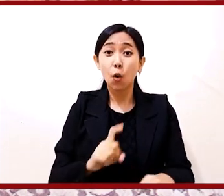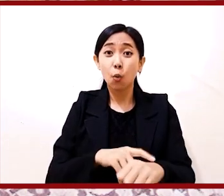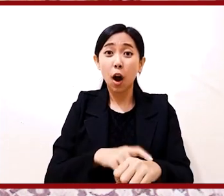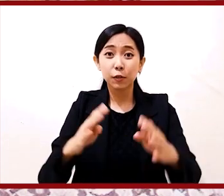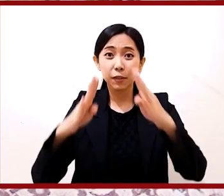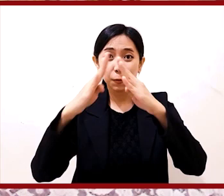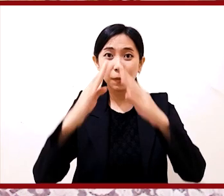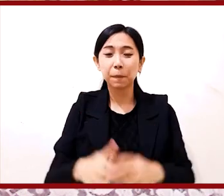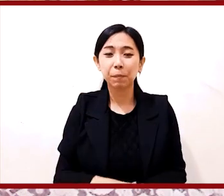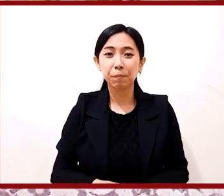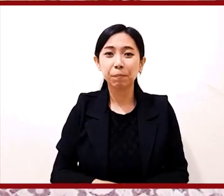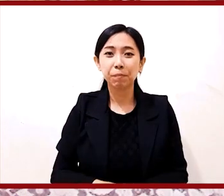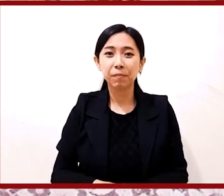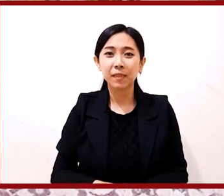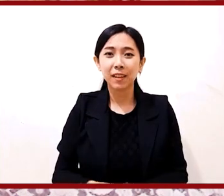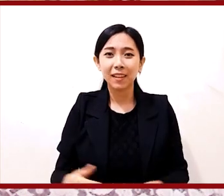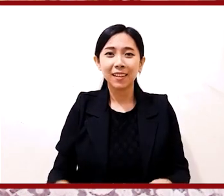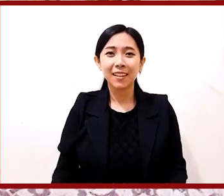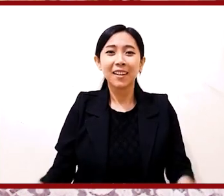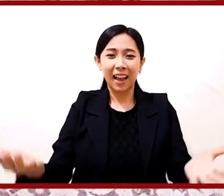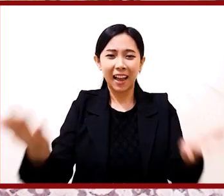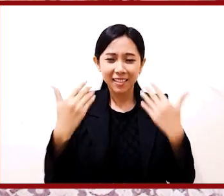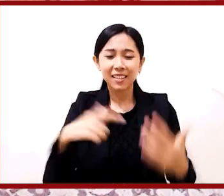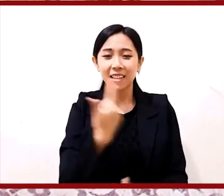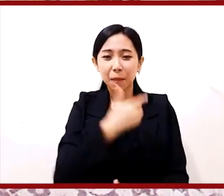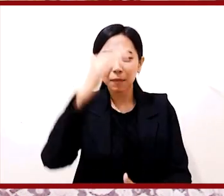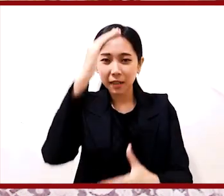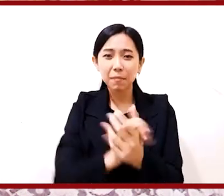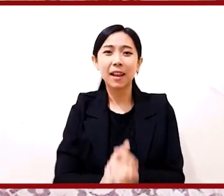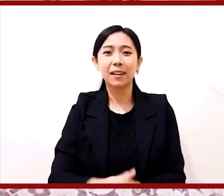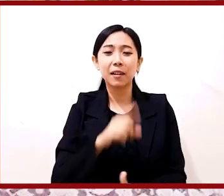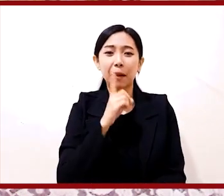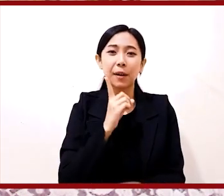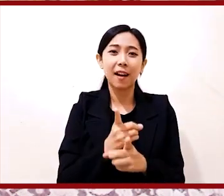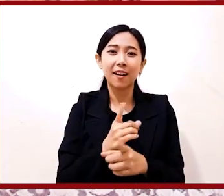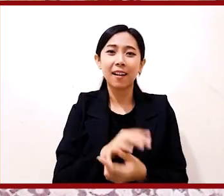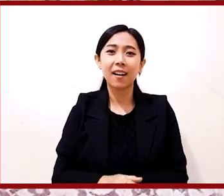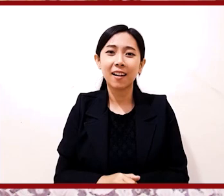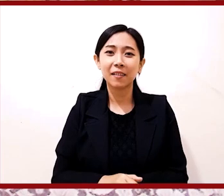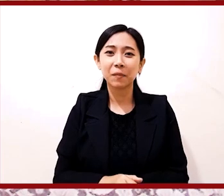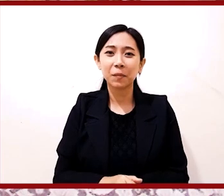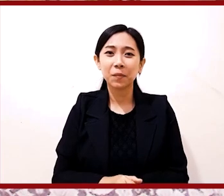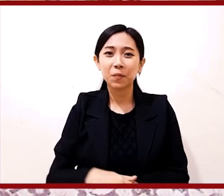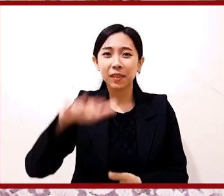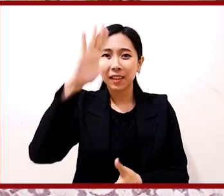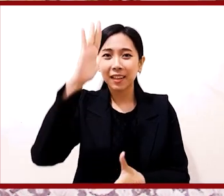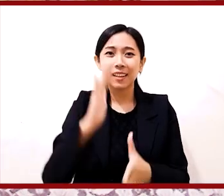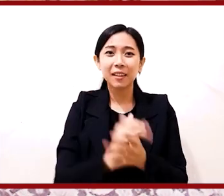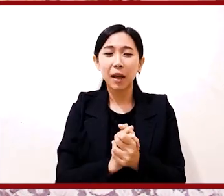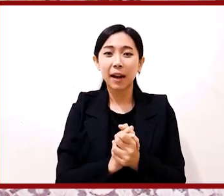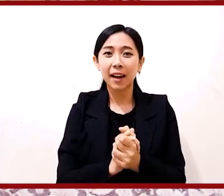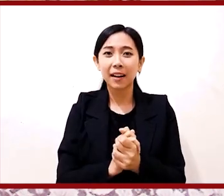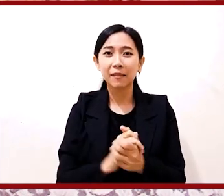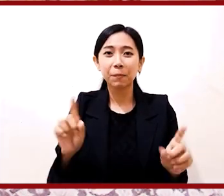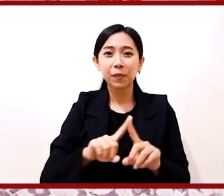di rumah saja justru mengajak kita belajar beriman secara benar? Beriman yang